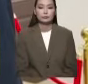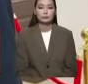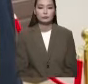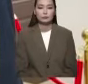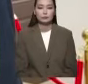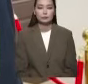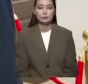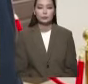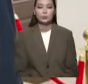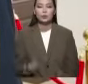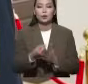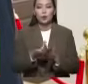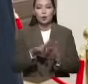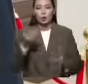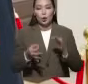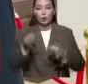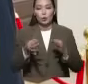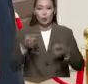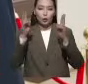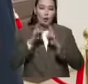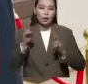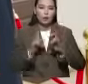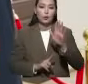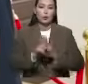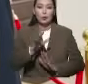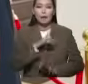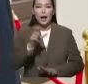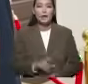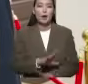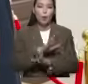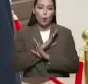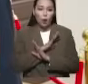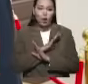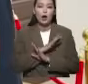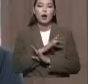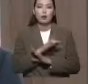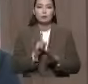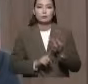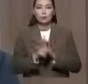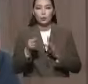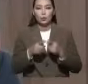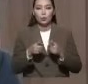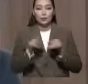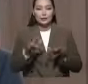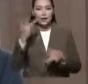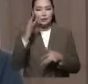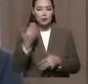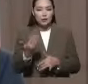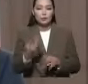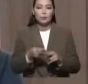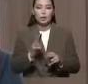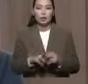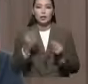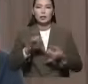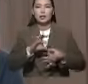Ол дерек сотқа дейінгі тергеп тексеру тізіліміне адам өлімі дерегімен аудандық полицияда тіркелді. Қазіргі таңда дерек бойынша қажетті